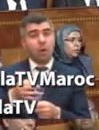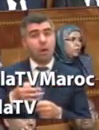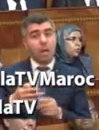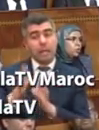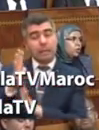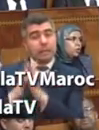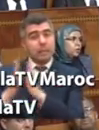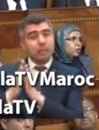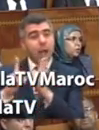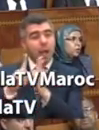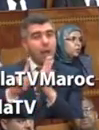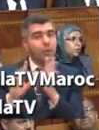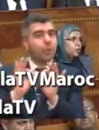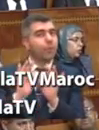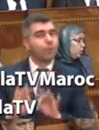التشريعي لواحد